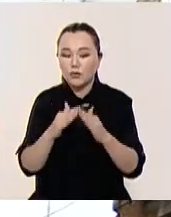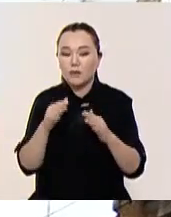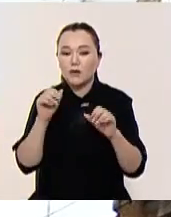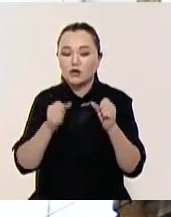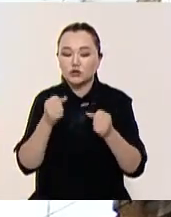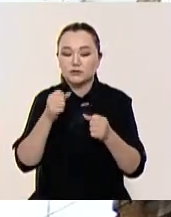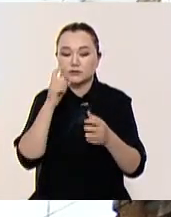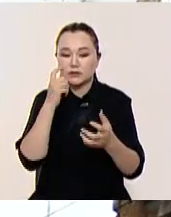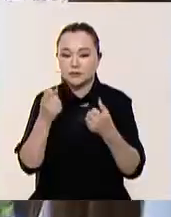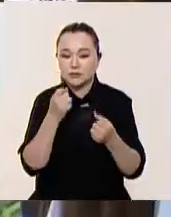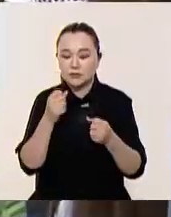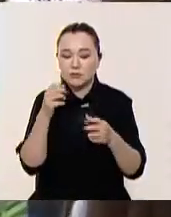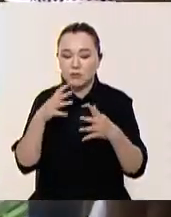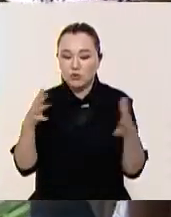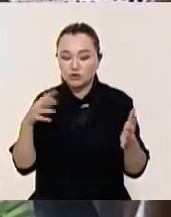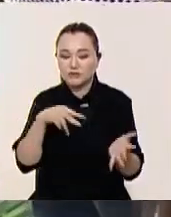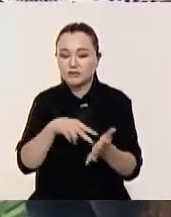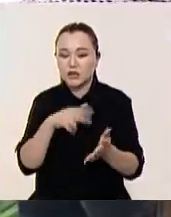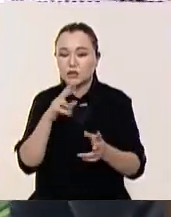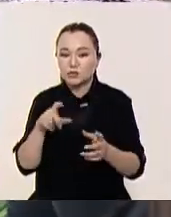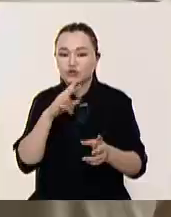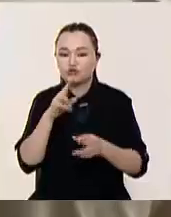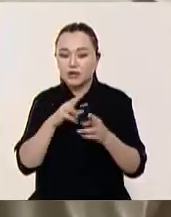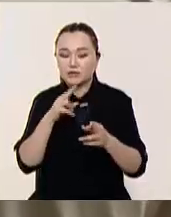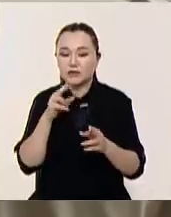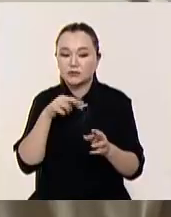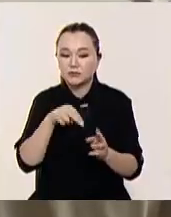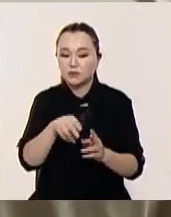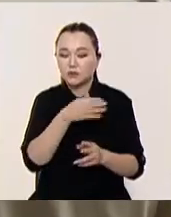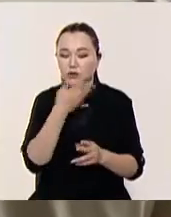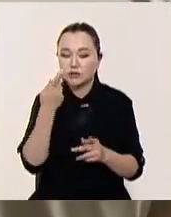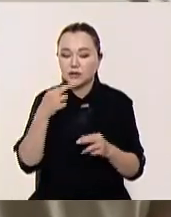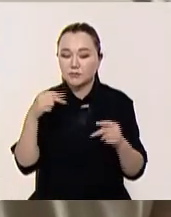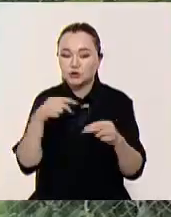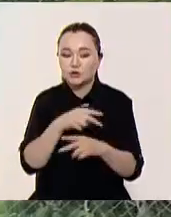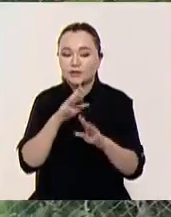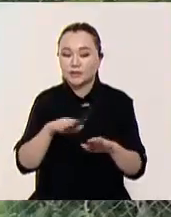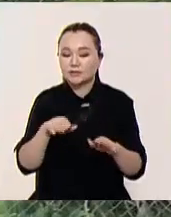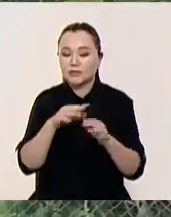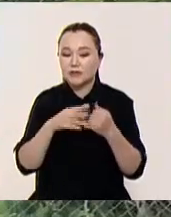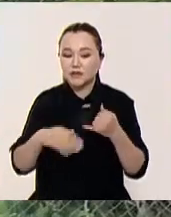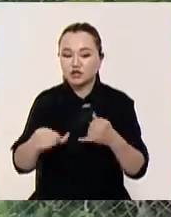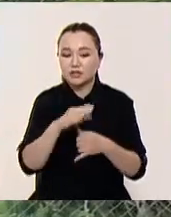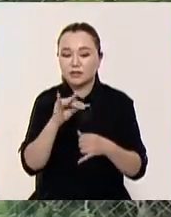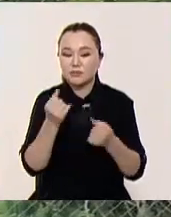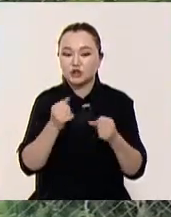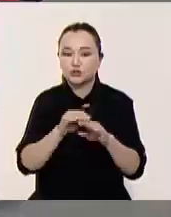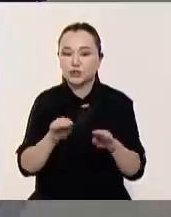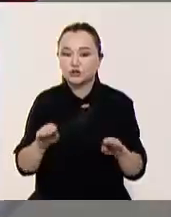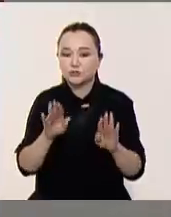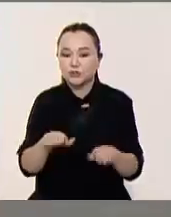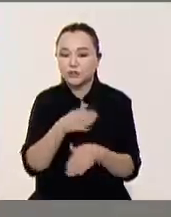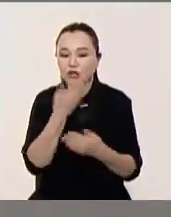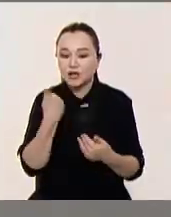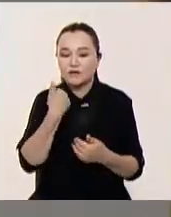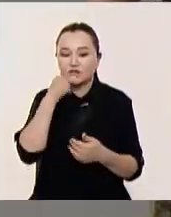машин стало заметно больше. Люди жалуются на отсутствие тротуара для пешеходов, детской площадки и парковочных мест. Я